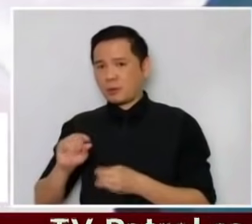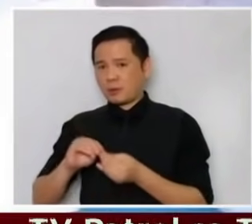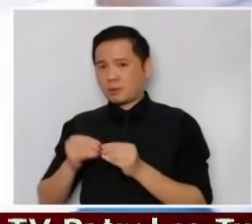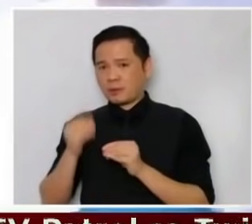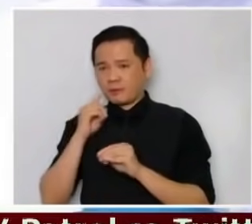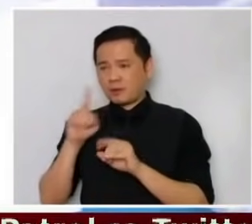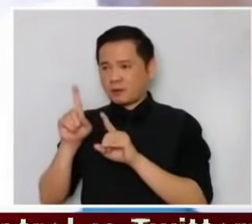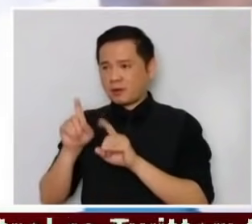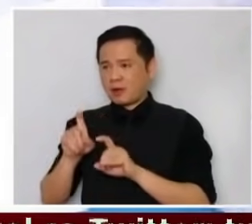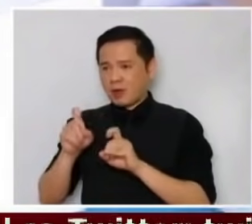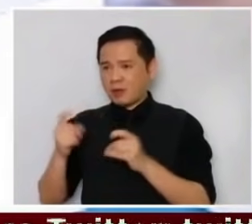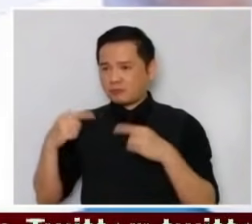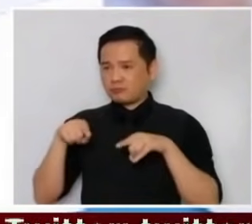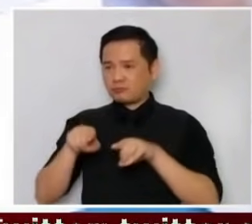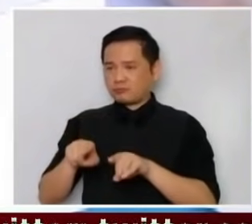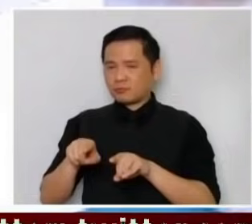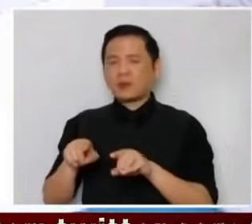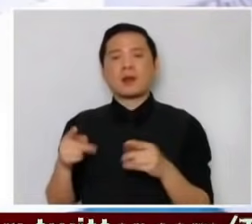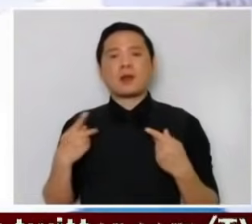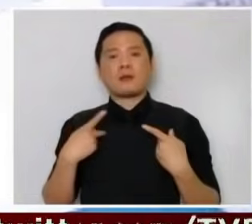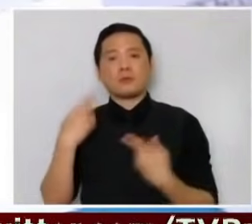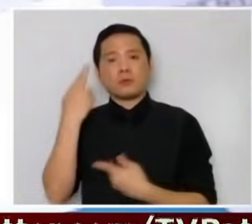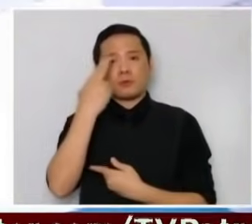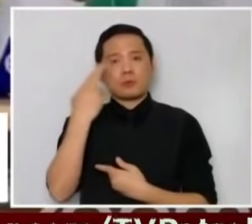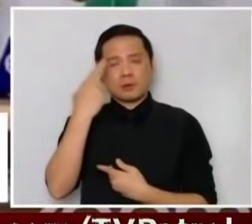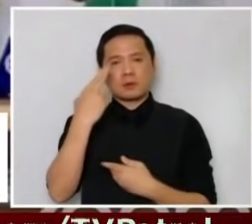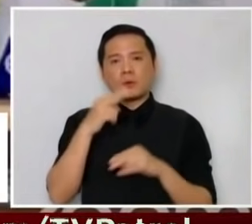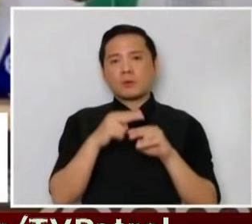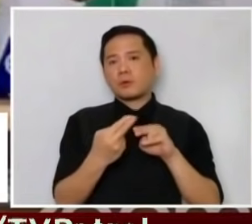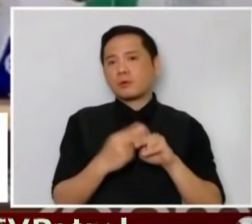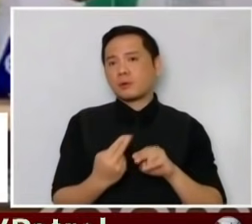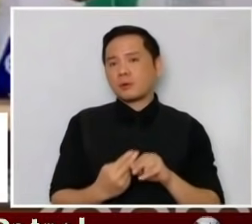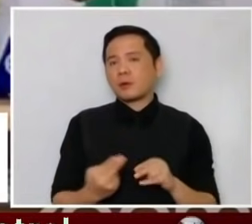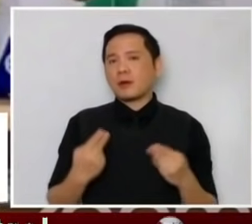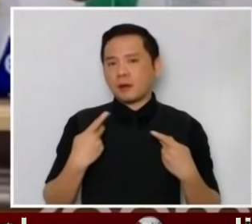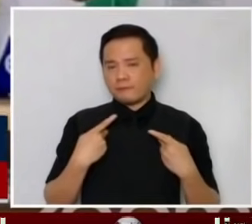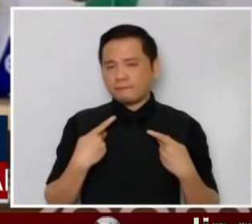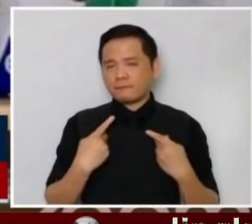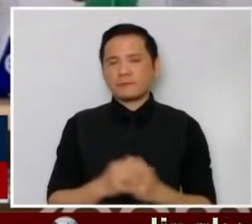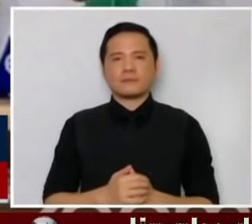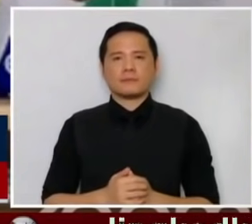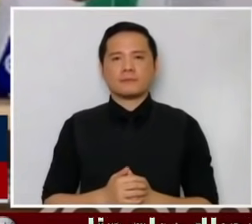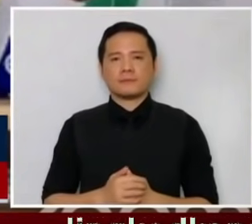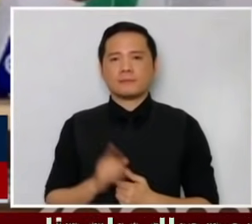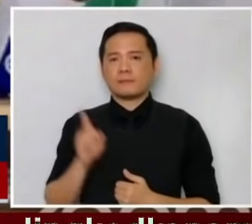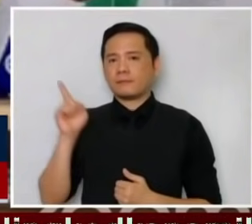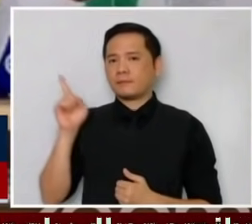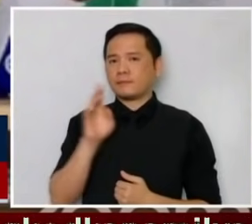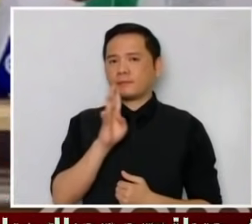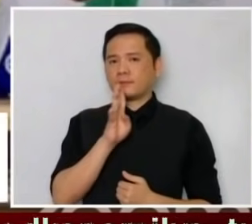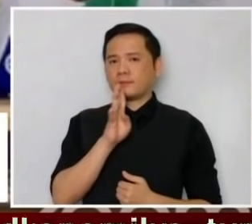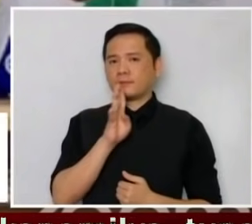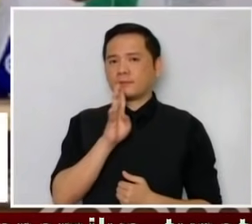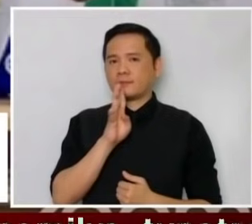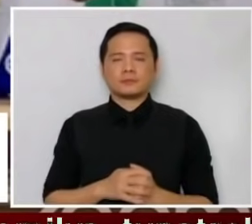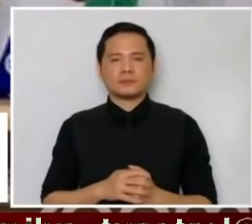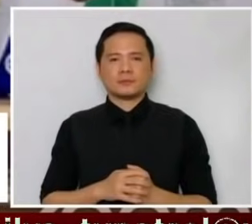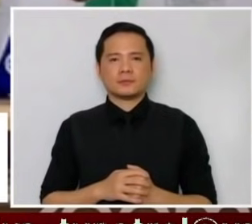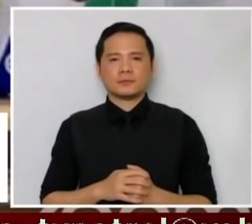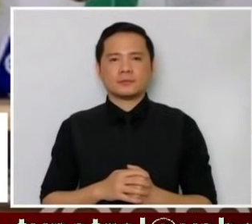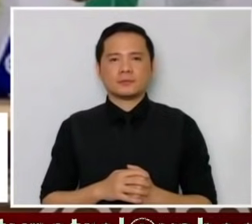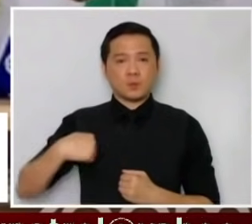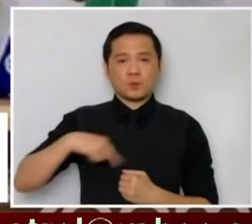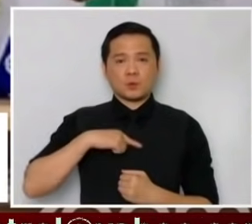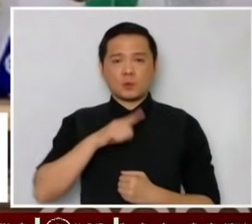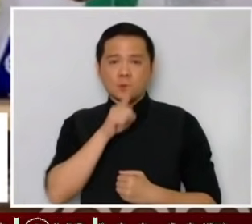para masabing mas nababawasan na ang numero. What made us really parang confirm, no, and say that